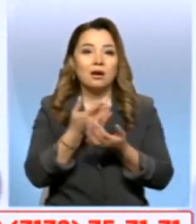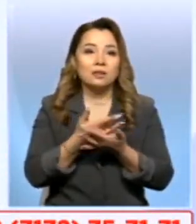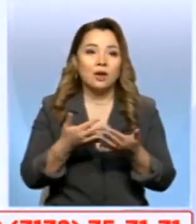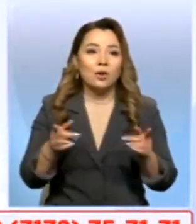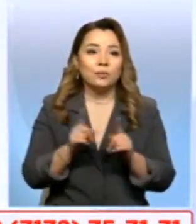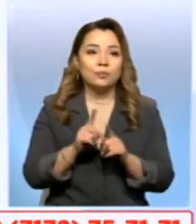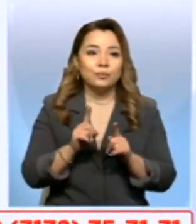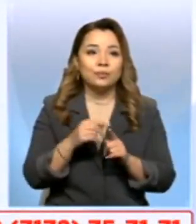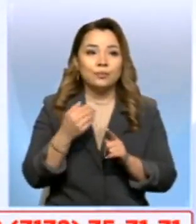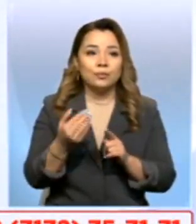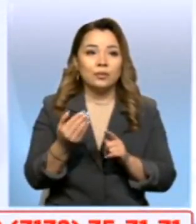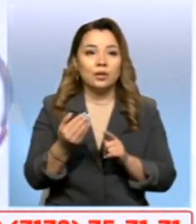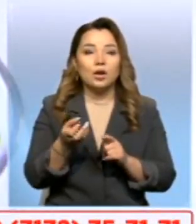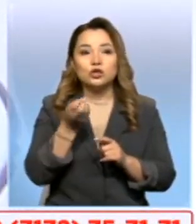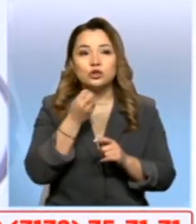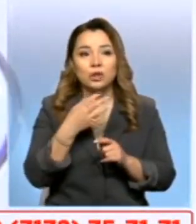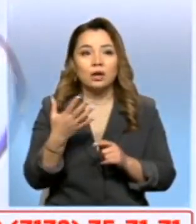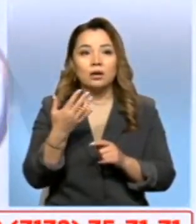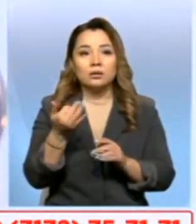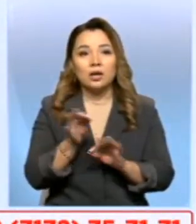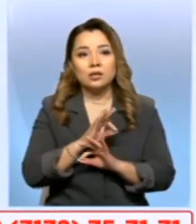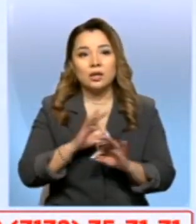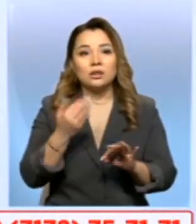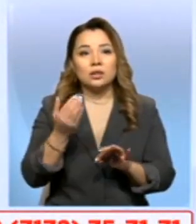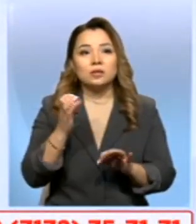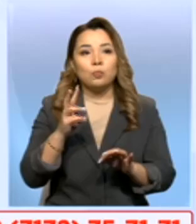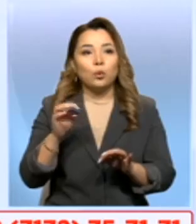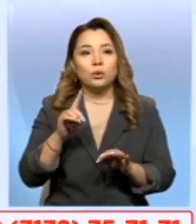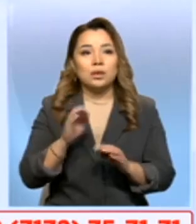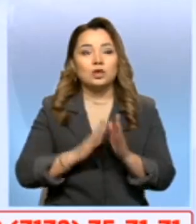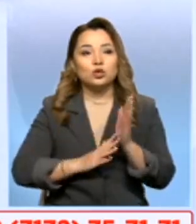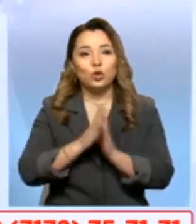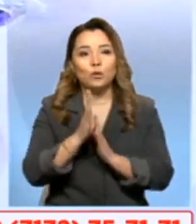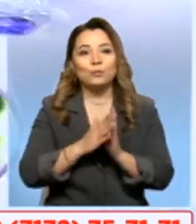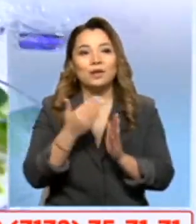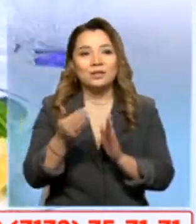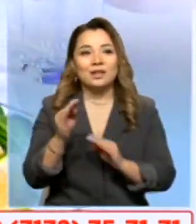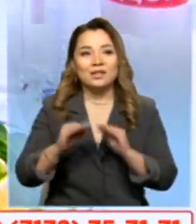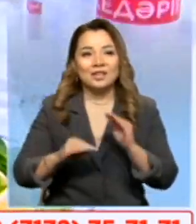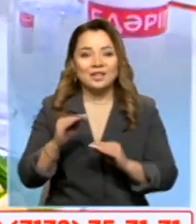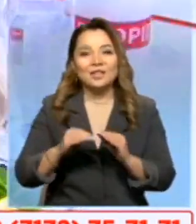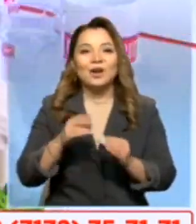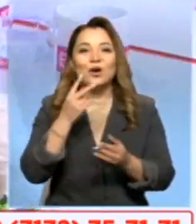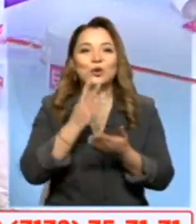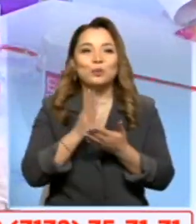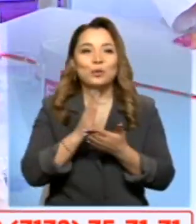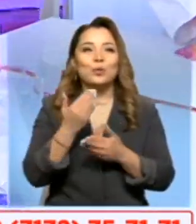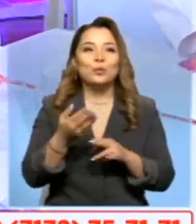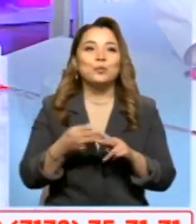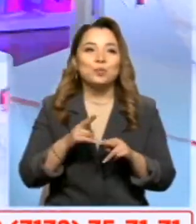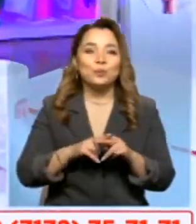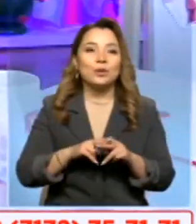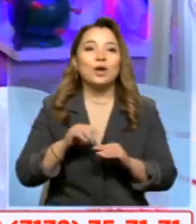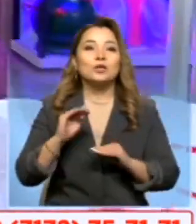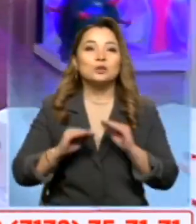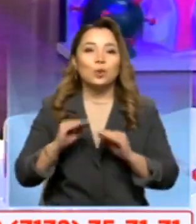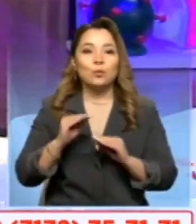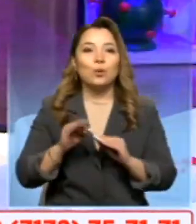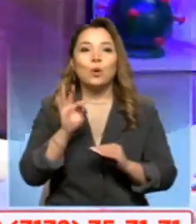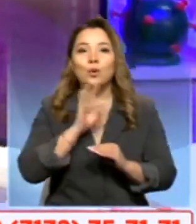жеміс-жидектермен жақсы бір керемет смузи жасаймыз. Сіздің сүйікті шөптеріңіз, иә? Менің сүйікті шөптерім. Бірақ біз бұл шөпті